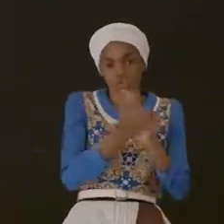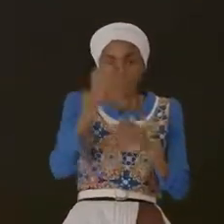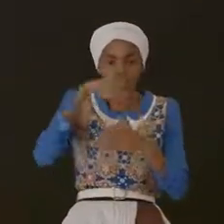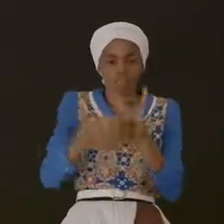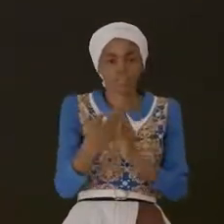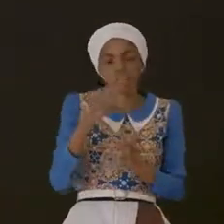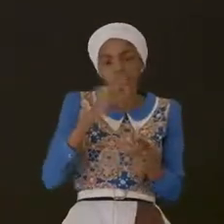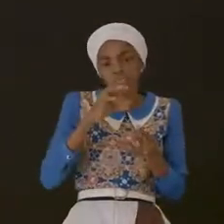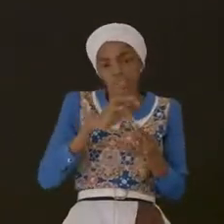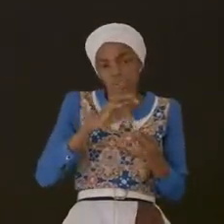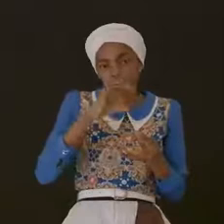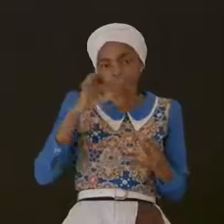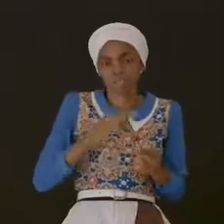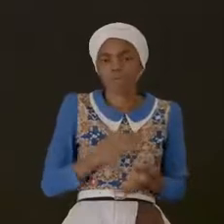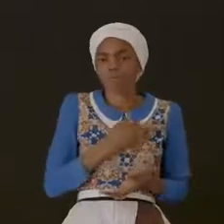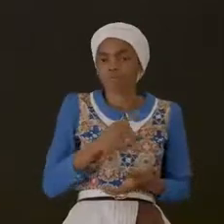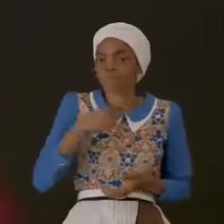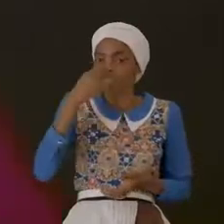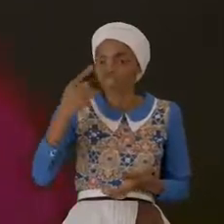l'esprit.